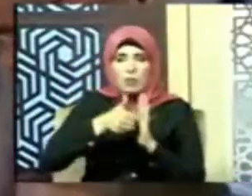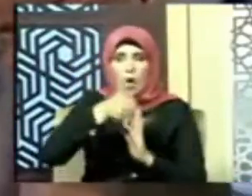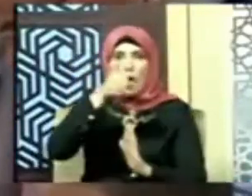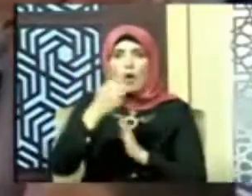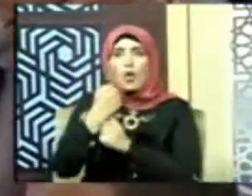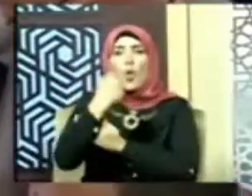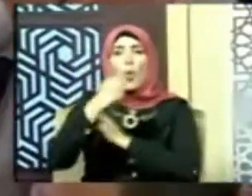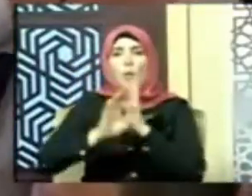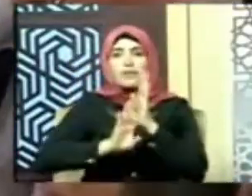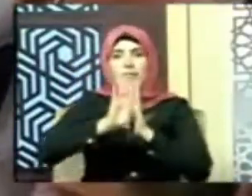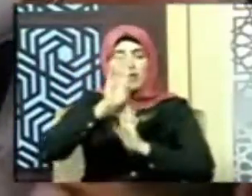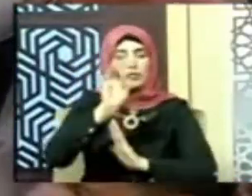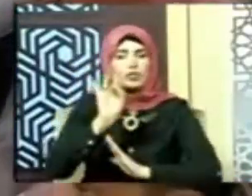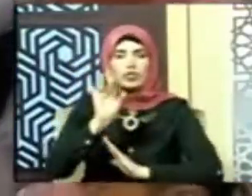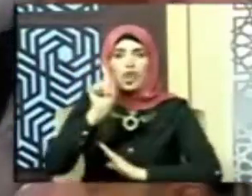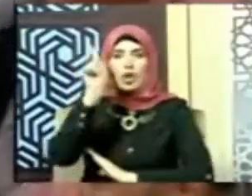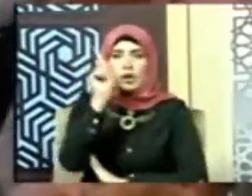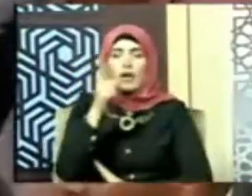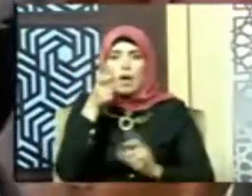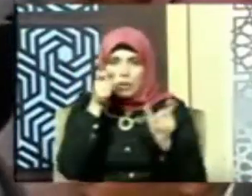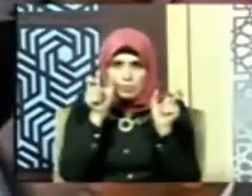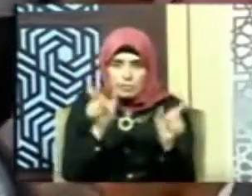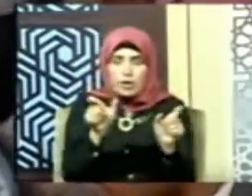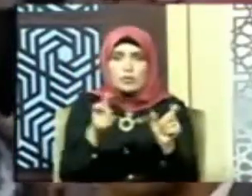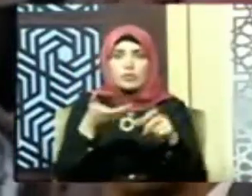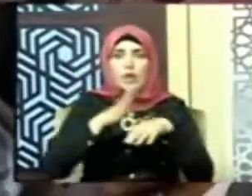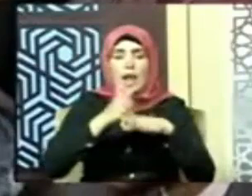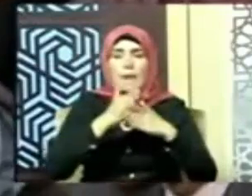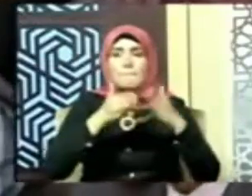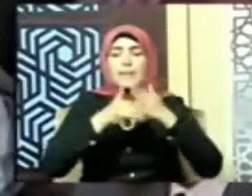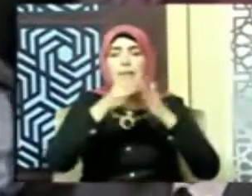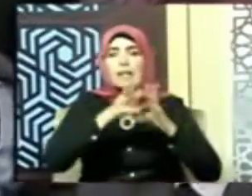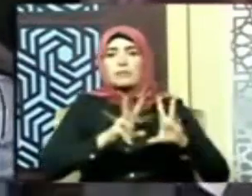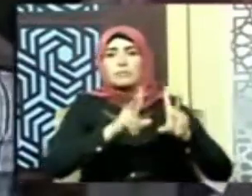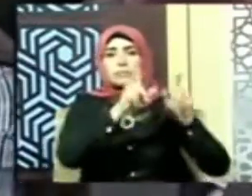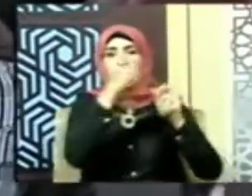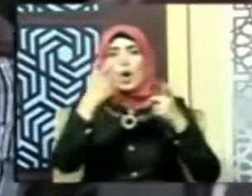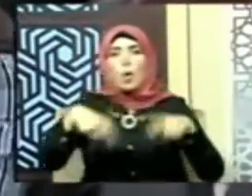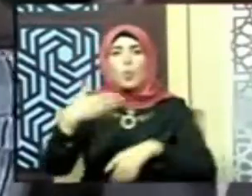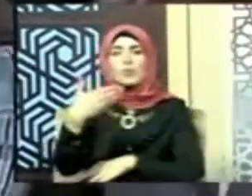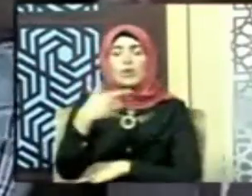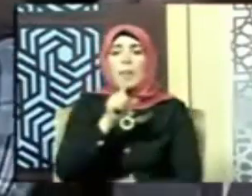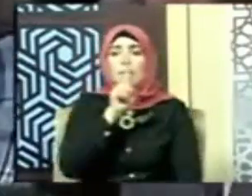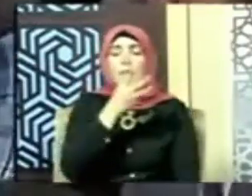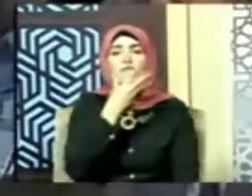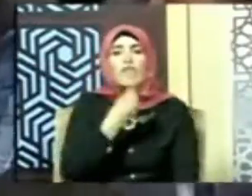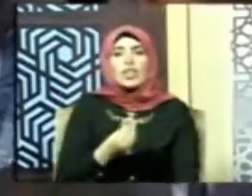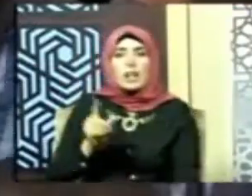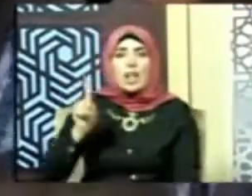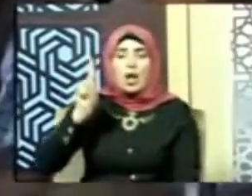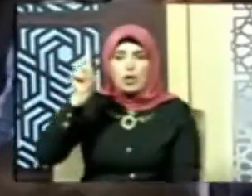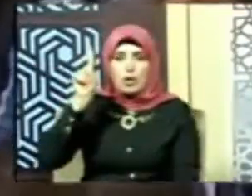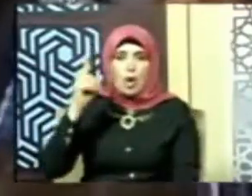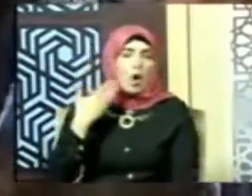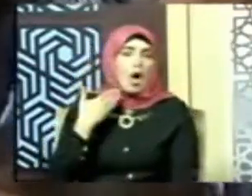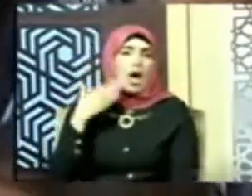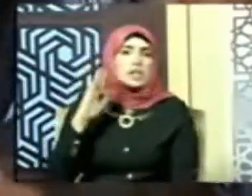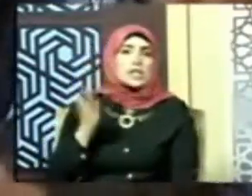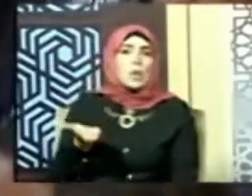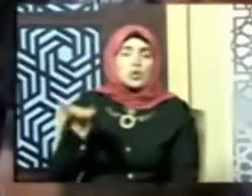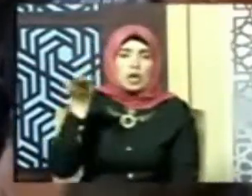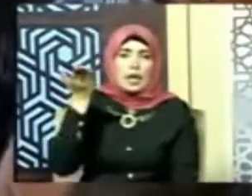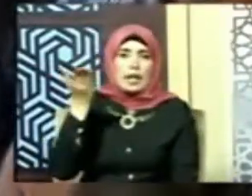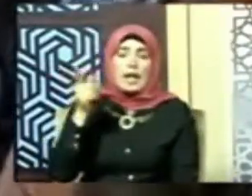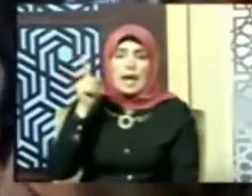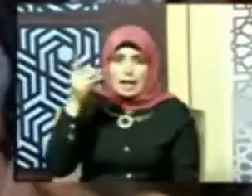قوتنا ولحمتنا ونحرص على بناء وطننا. ومن فضل الله عز وجل أن